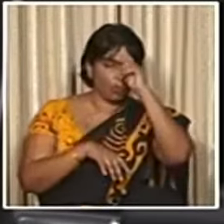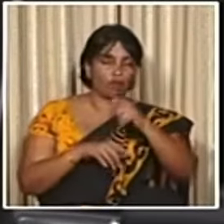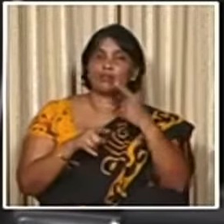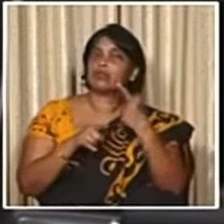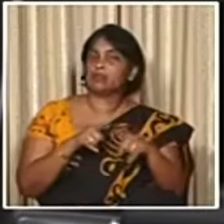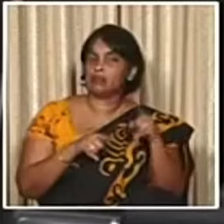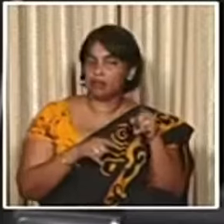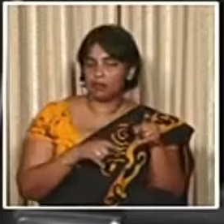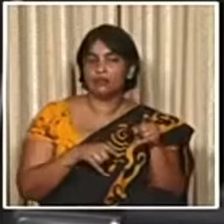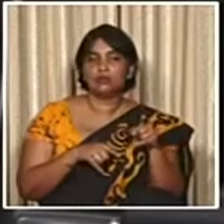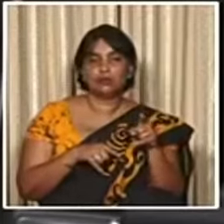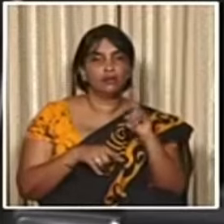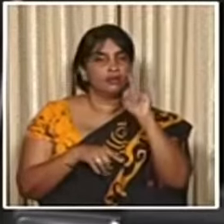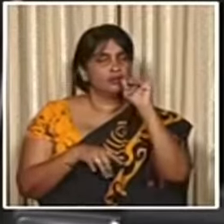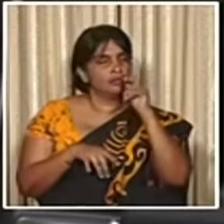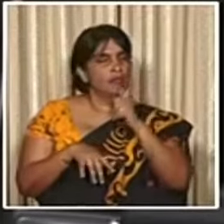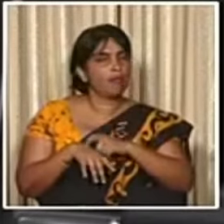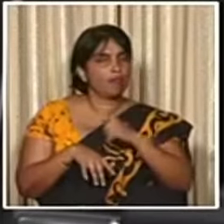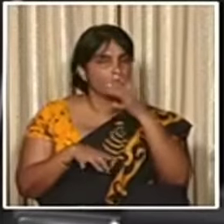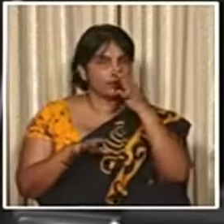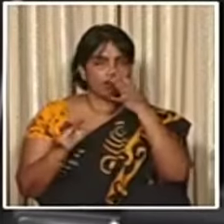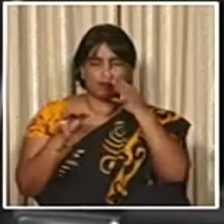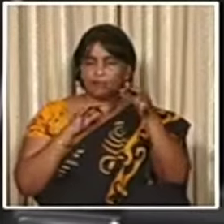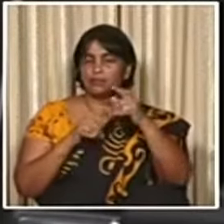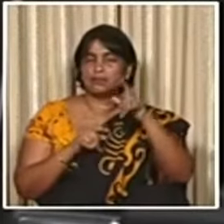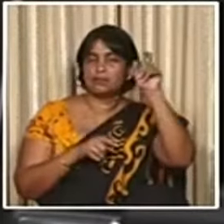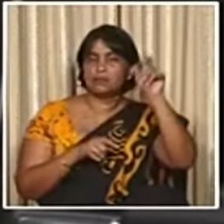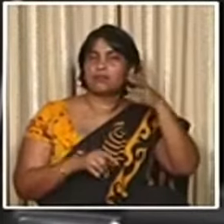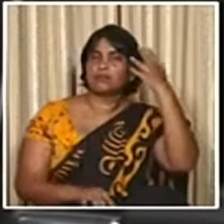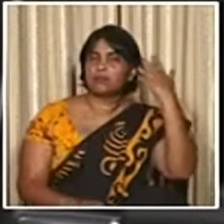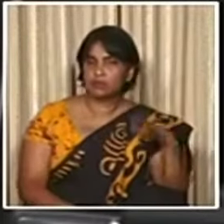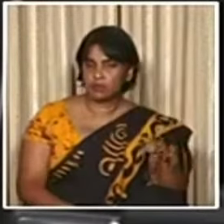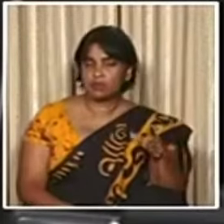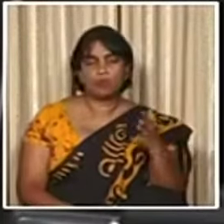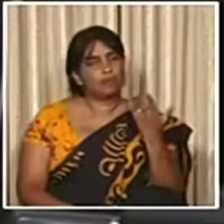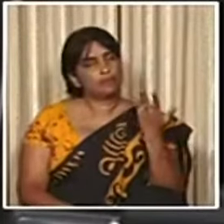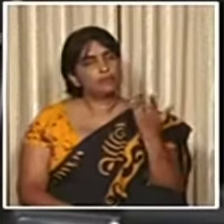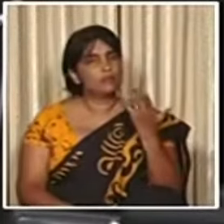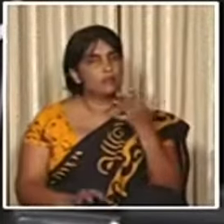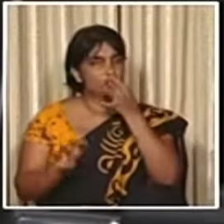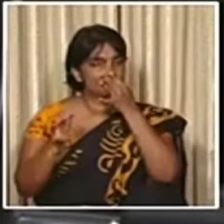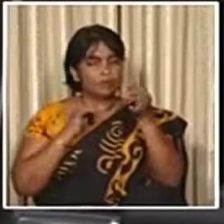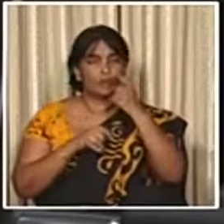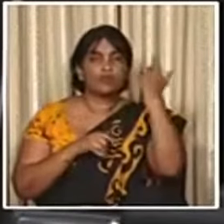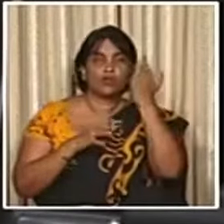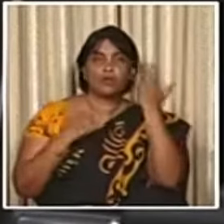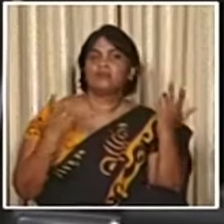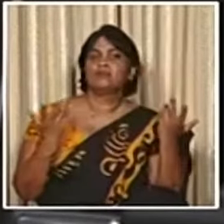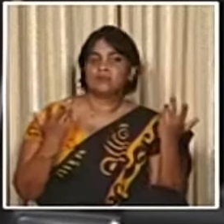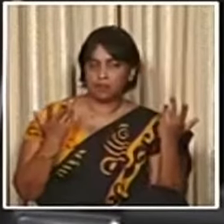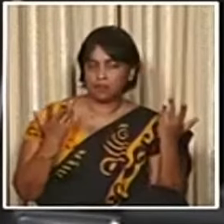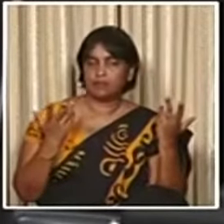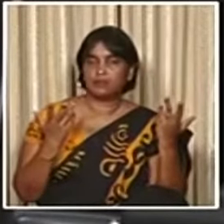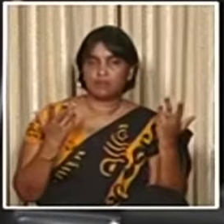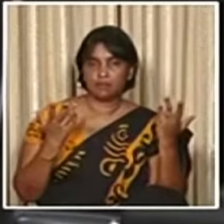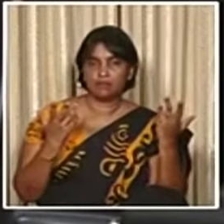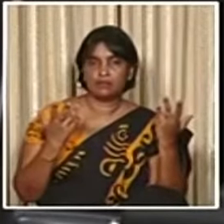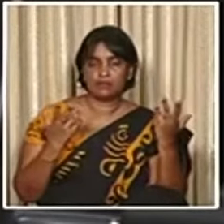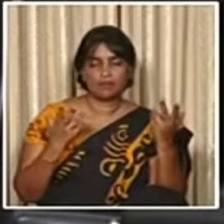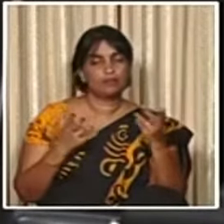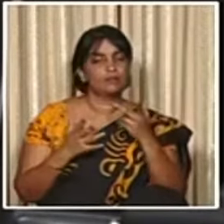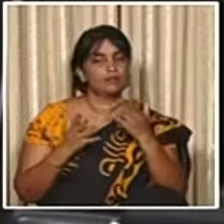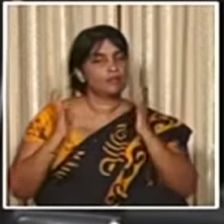පමණයි කියලා. එතකොට සමහර අවස්ථාවල ඒ මිනින්දෝරු මහත්තයා එක්කෝ මැරිලා එක්කෝ ඒ මිනින්දෝරු මහත්තයා හොයාගන්නේ නැහැ. එහෙම නැත්නම්